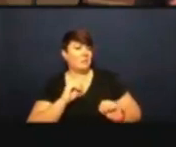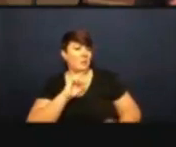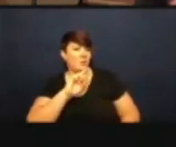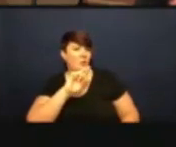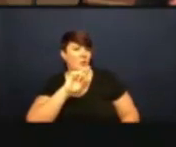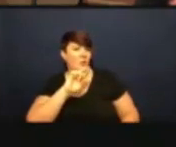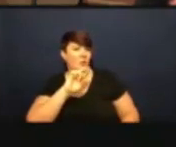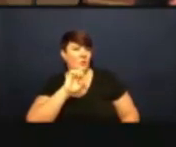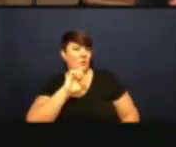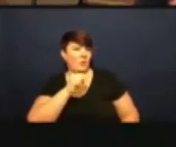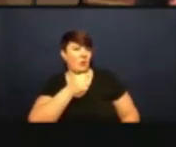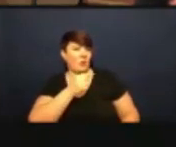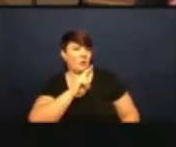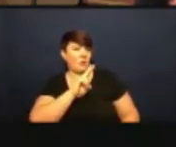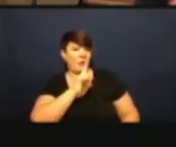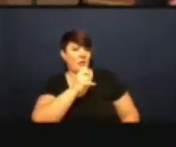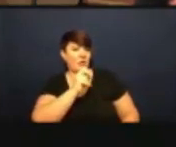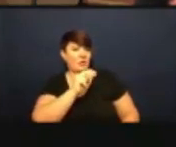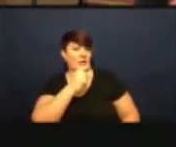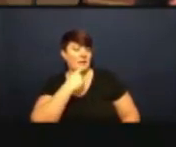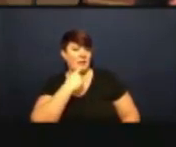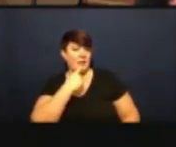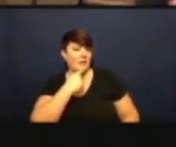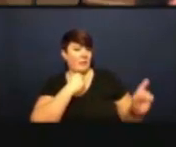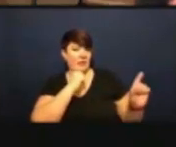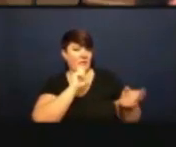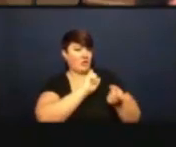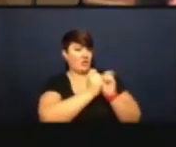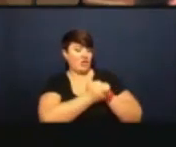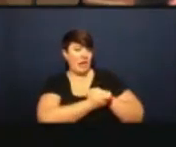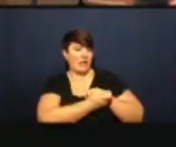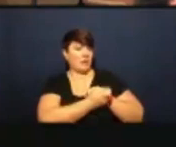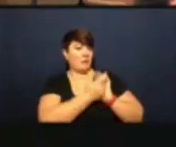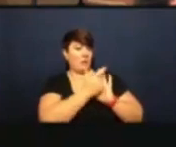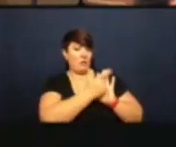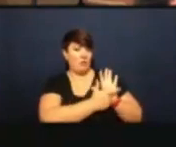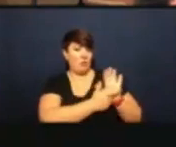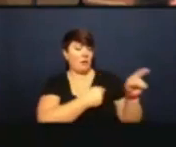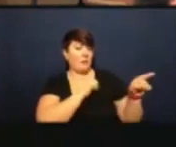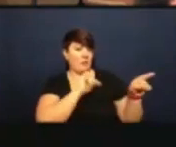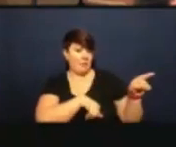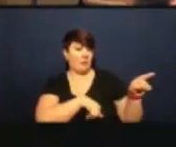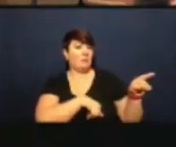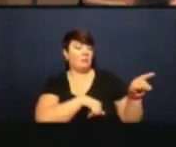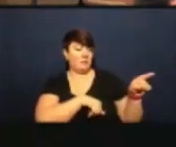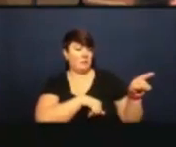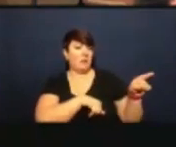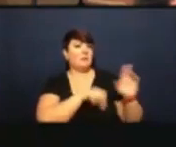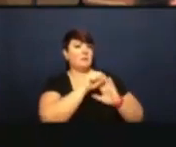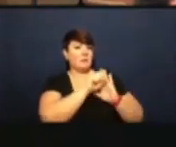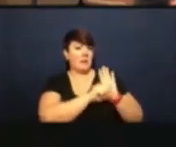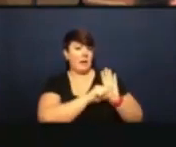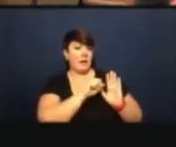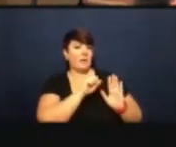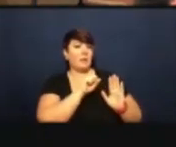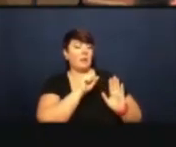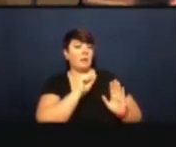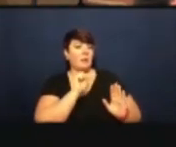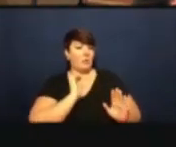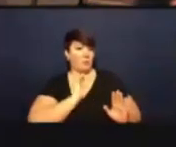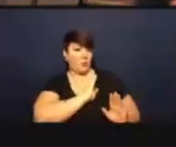Sidhani nimeelewa. Sheria ni wazi kuwa, na sheria hii